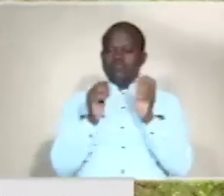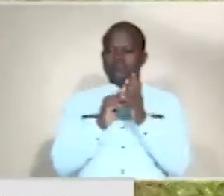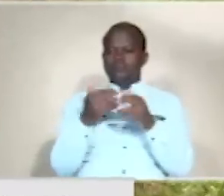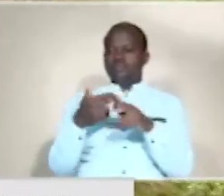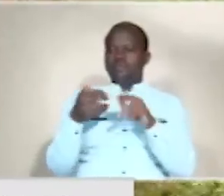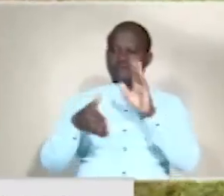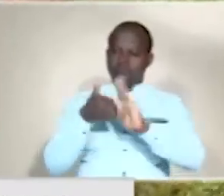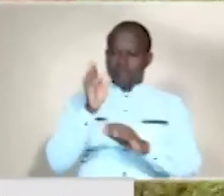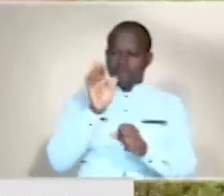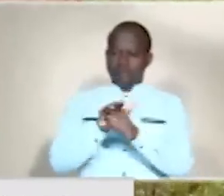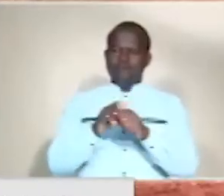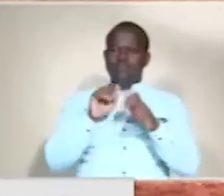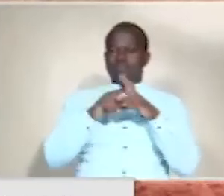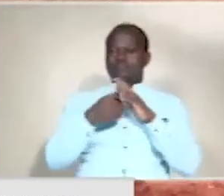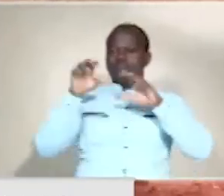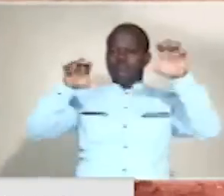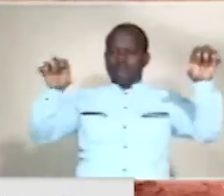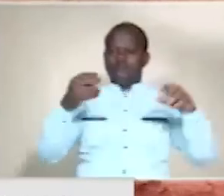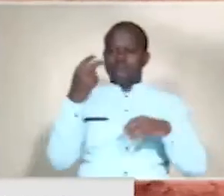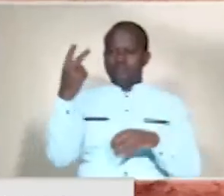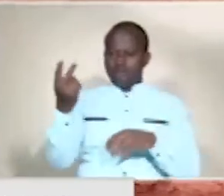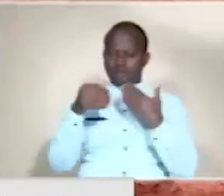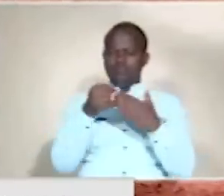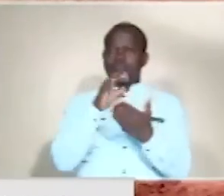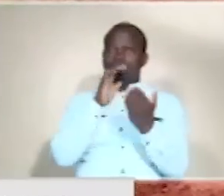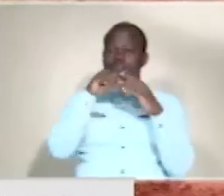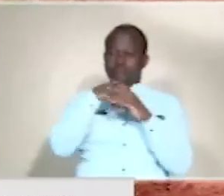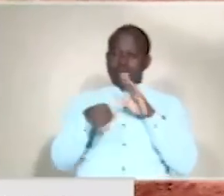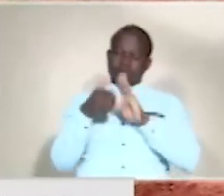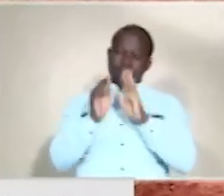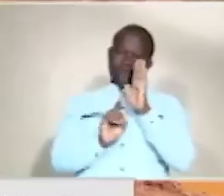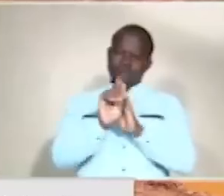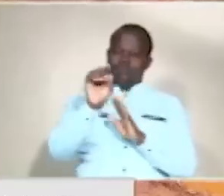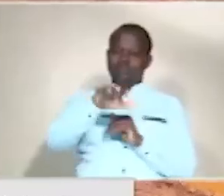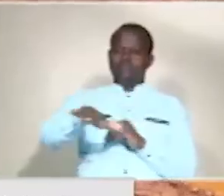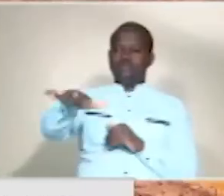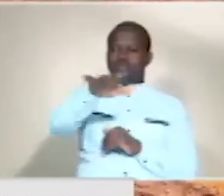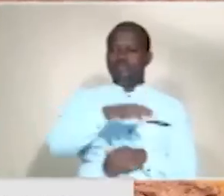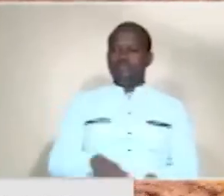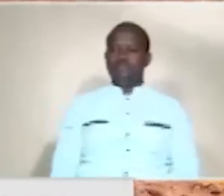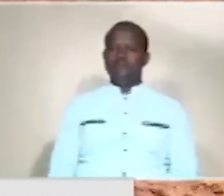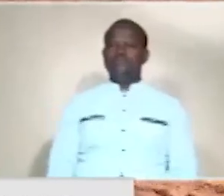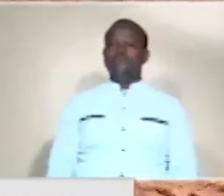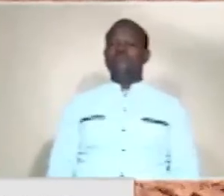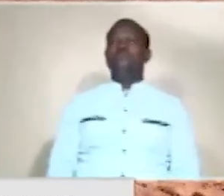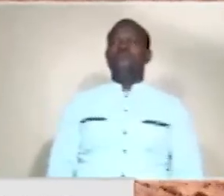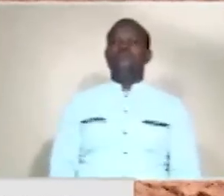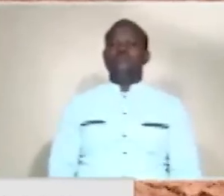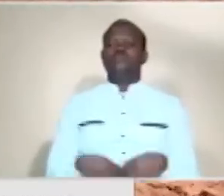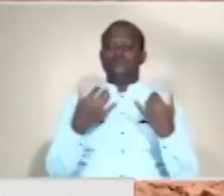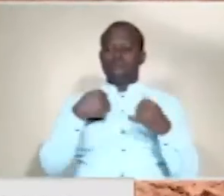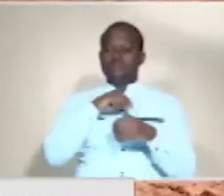ikaba irimo kwihutishwa abahereye mu byerekezo bibiri ukaba witezweho kwihutisha iterambere muri aka karere. Ubonye icyo zatangiye gukora ziriya